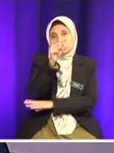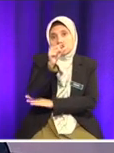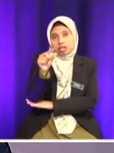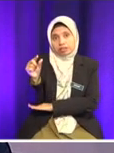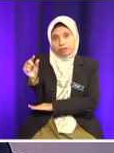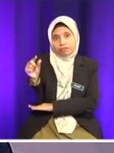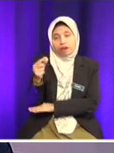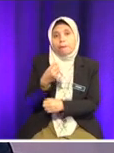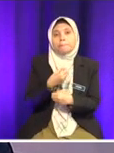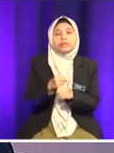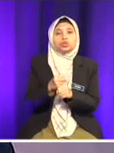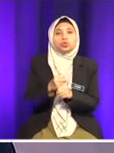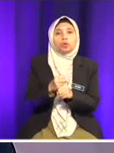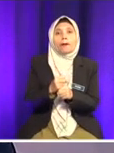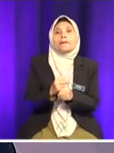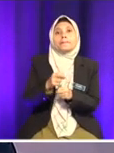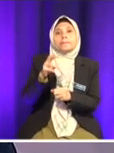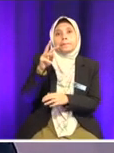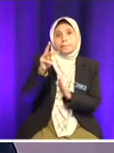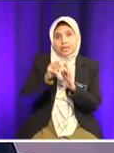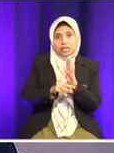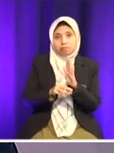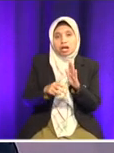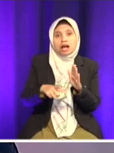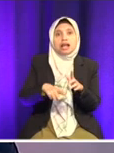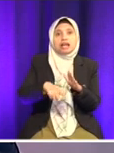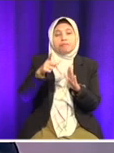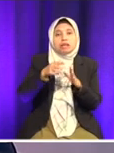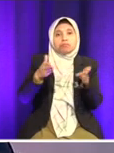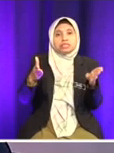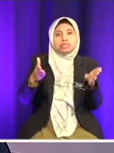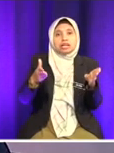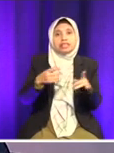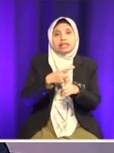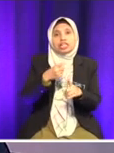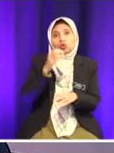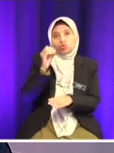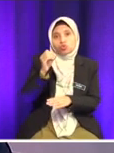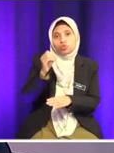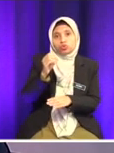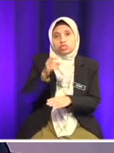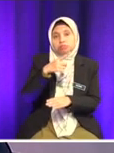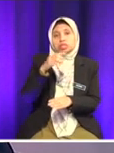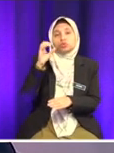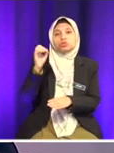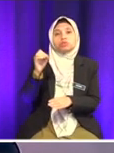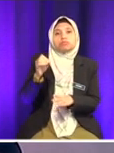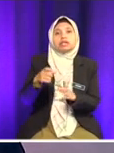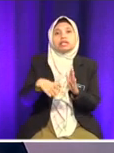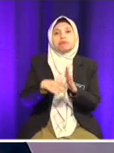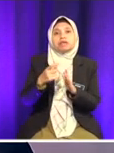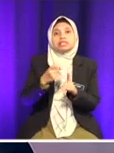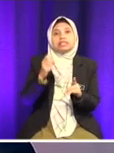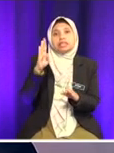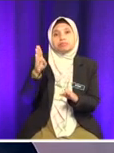bentuk minimum ini Pih lebih besar pada kosong Jadi untuk itu Syifa lebih kecil daripada P lebih kecil